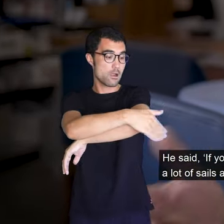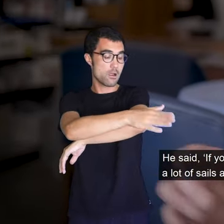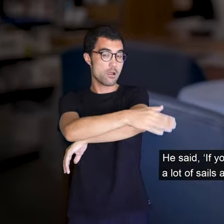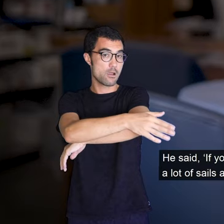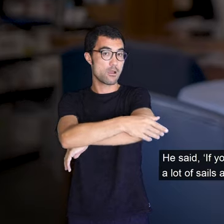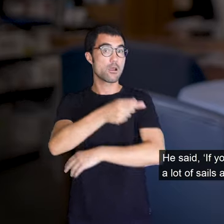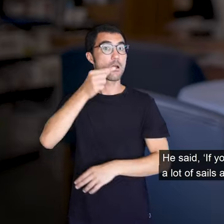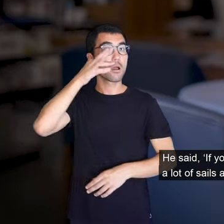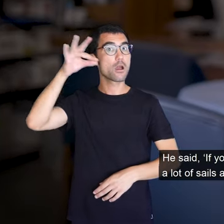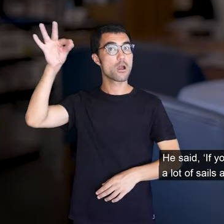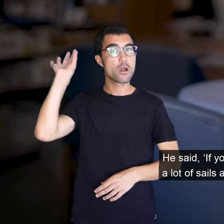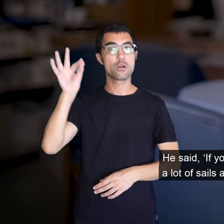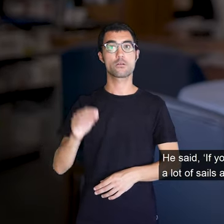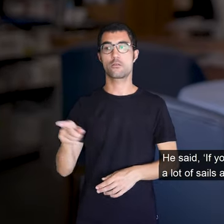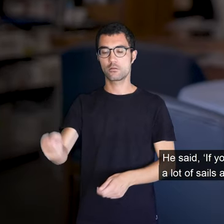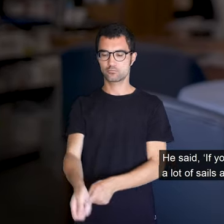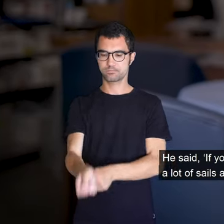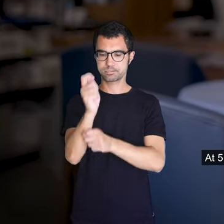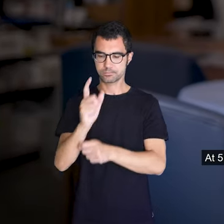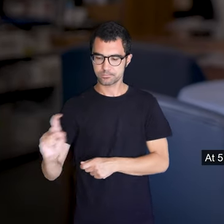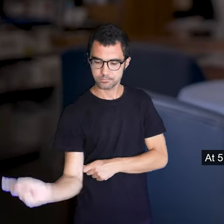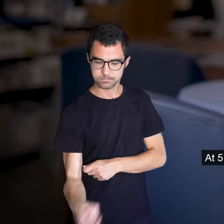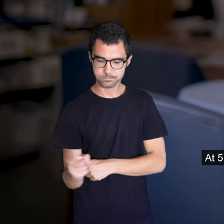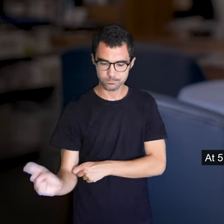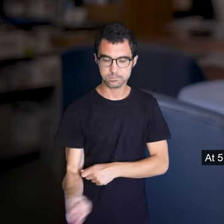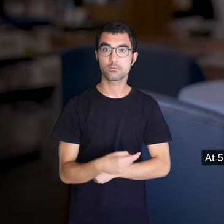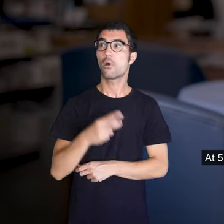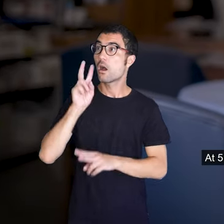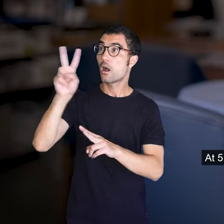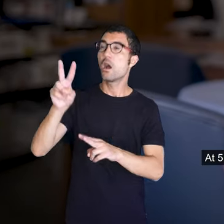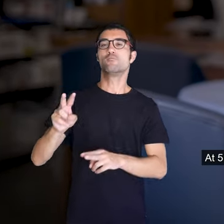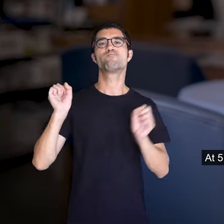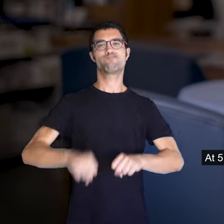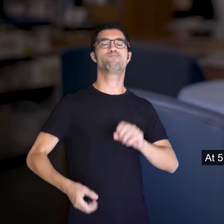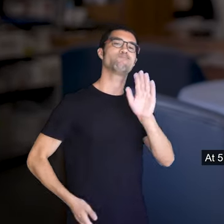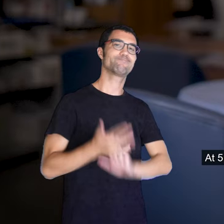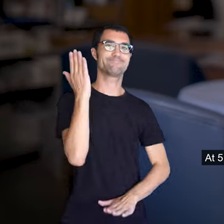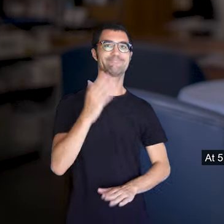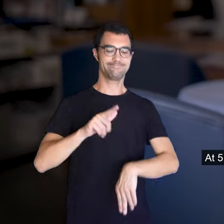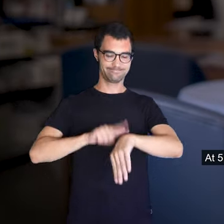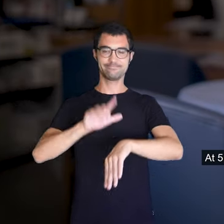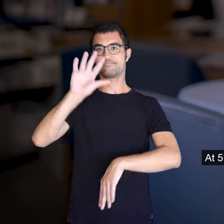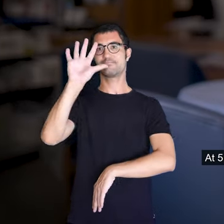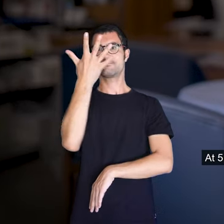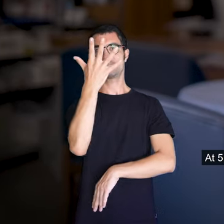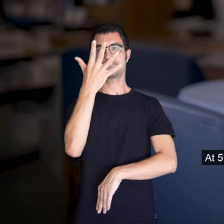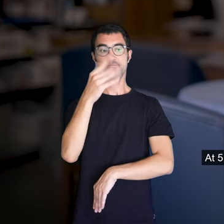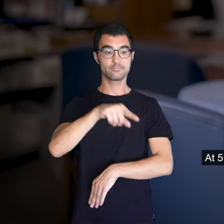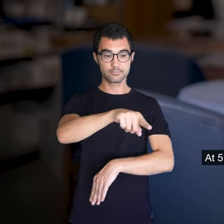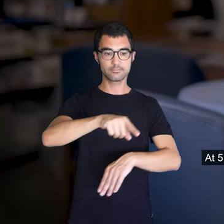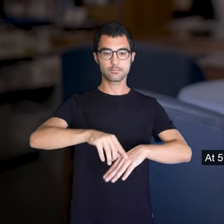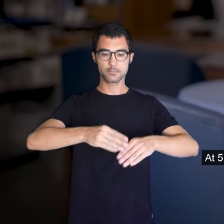nanses. I partirem. I a les 5 arribàrem a la platja que havien de